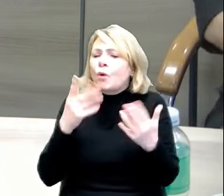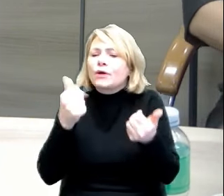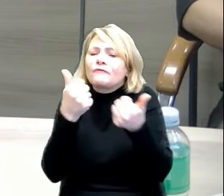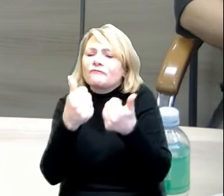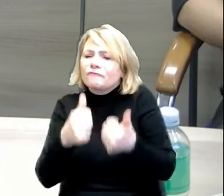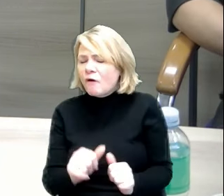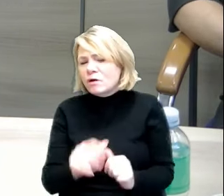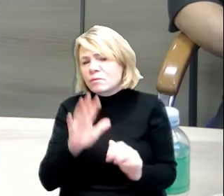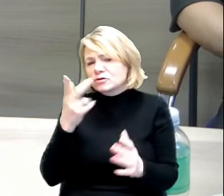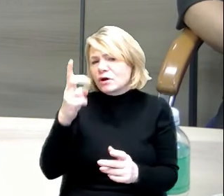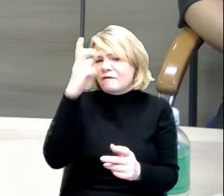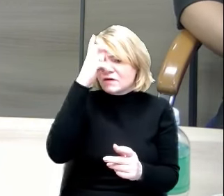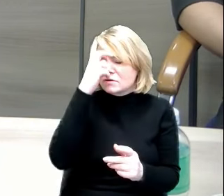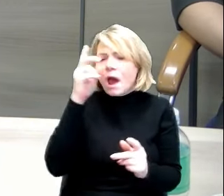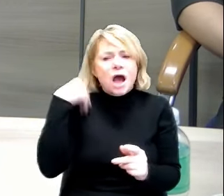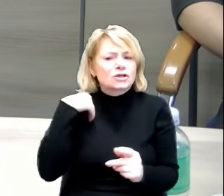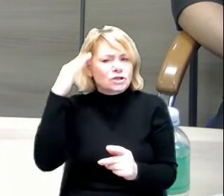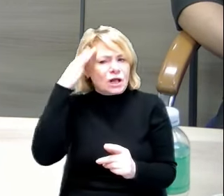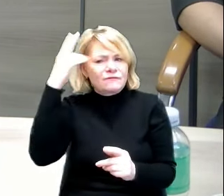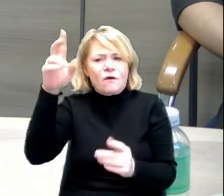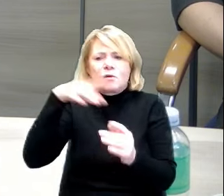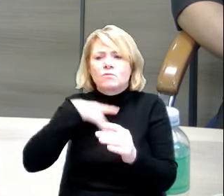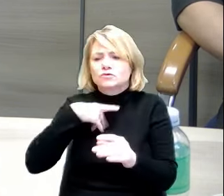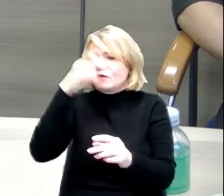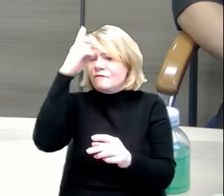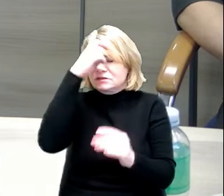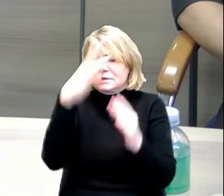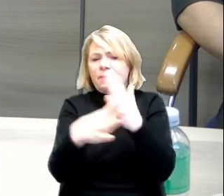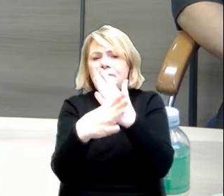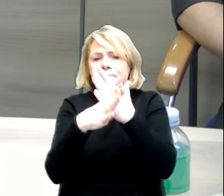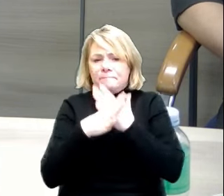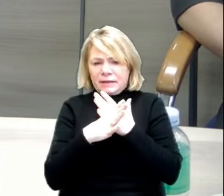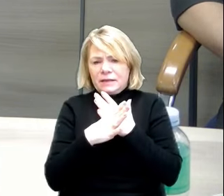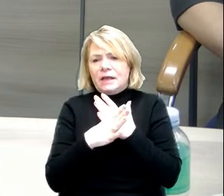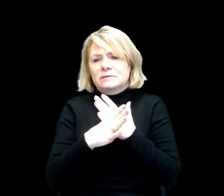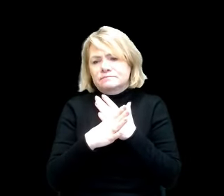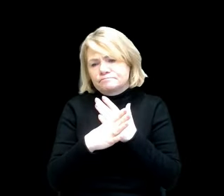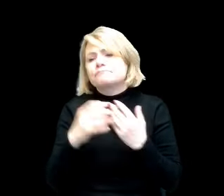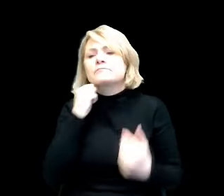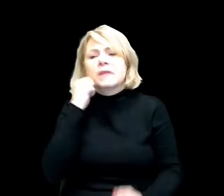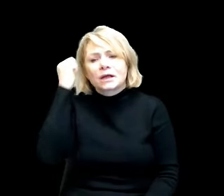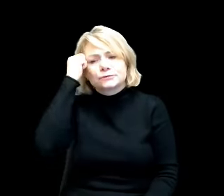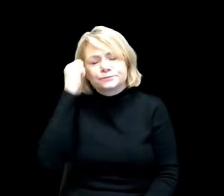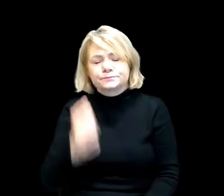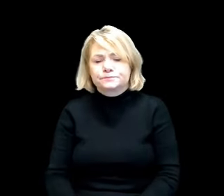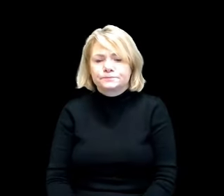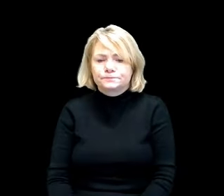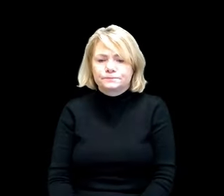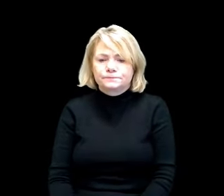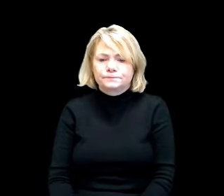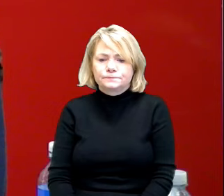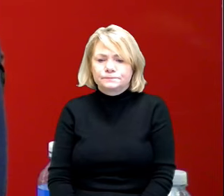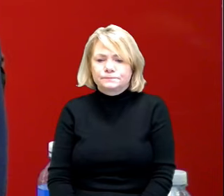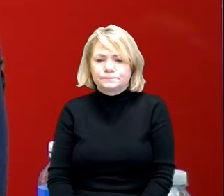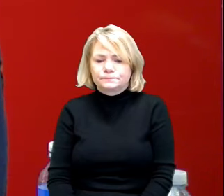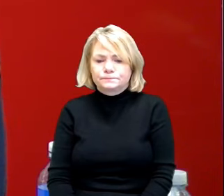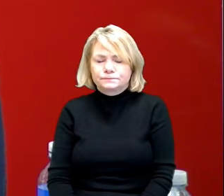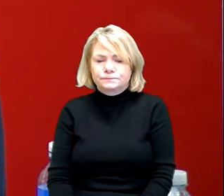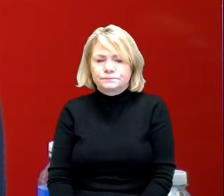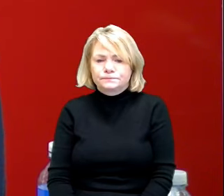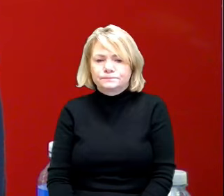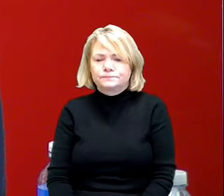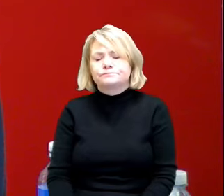vyriausybė tikrai padės kuom galės kad šita jungtis atsirastų tai ačiū nepadarykime diskusijų